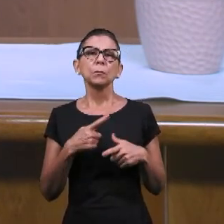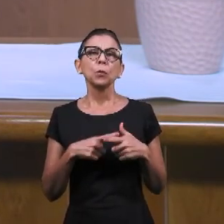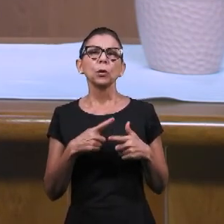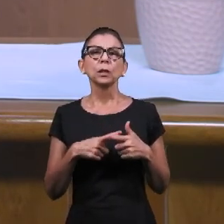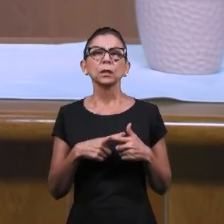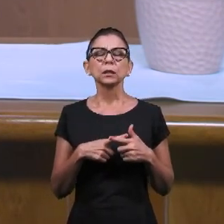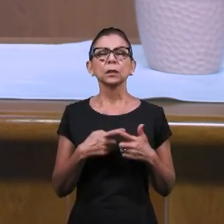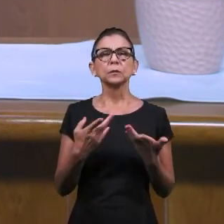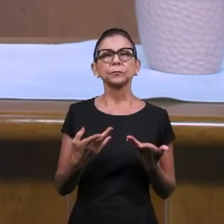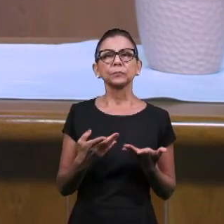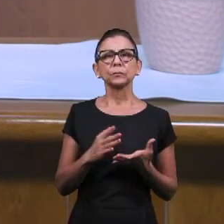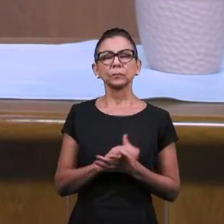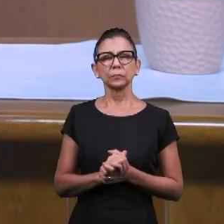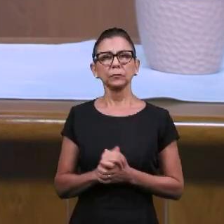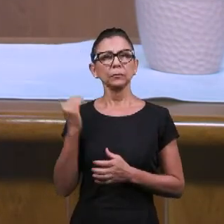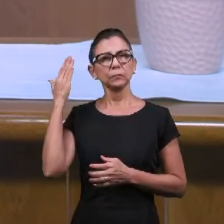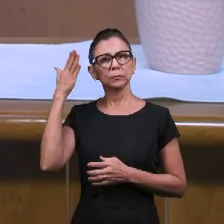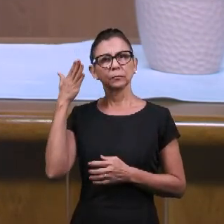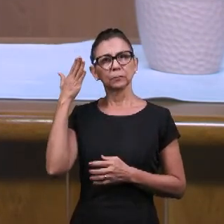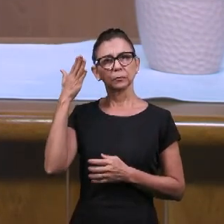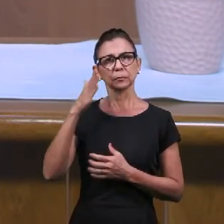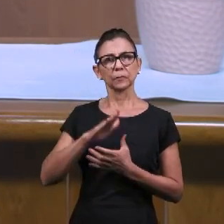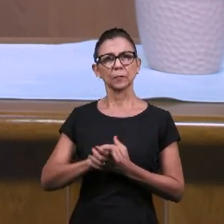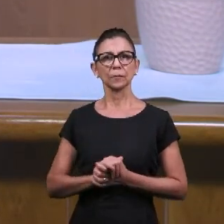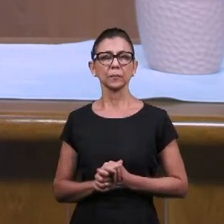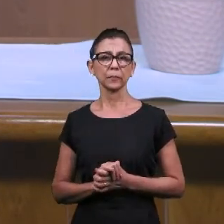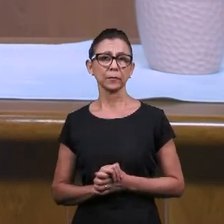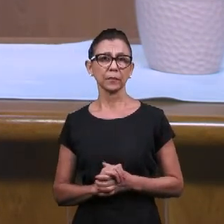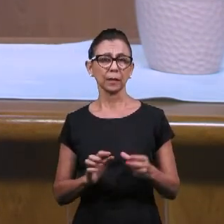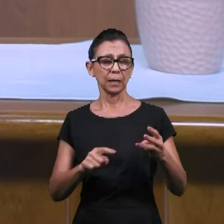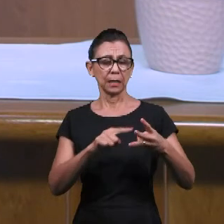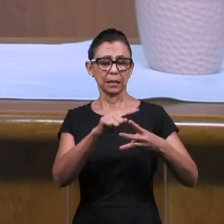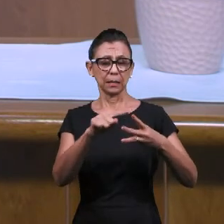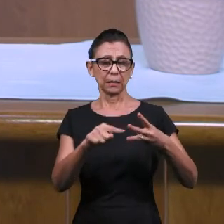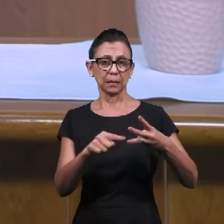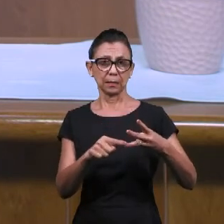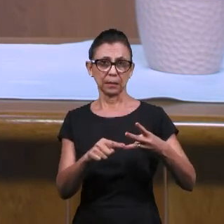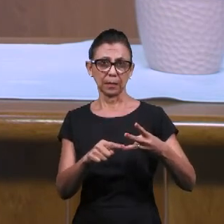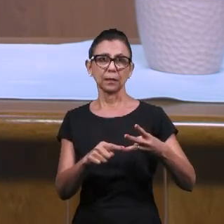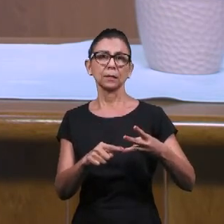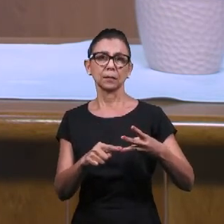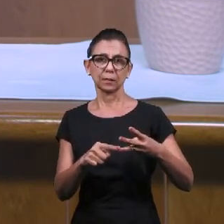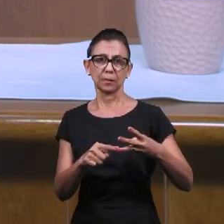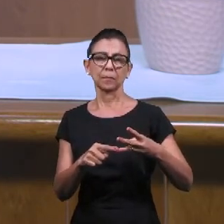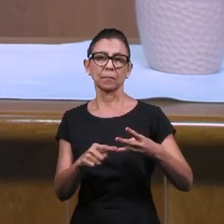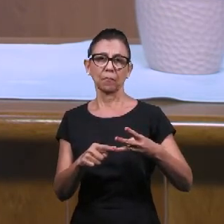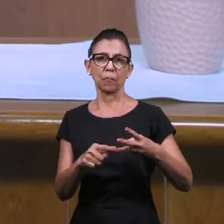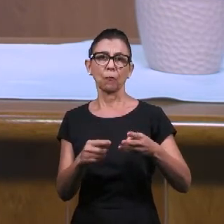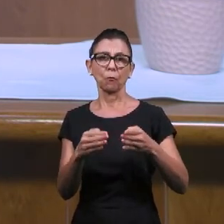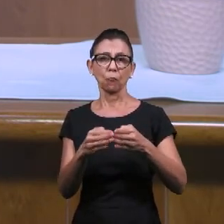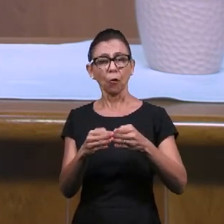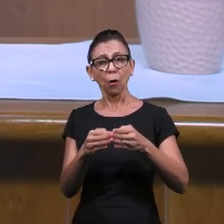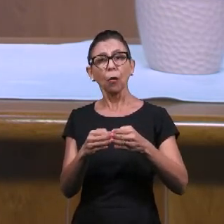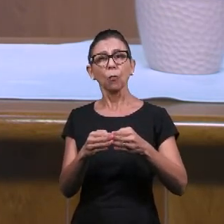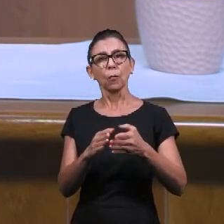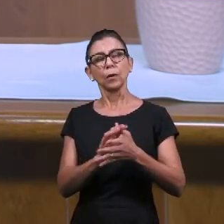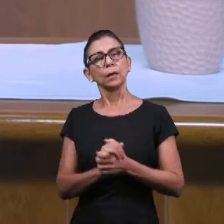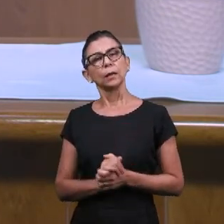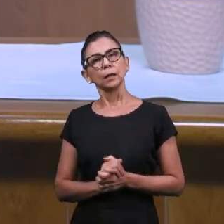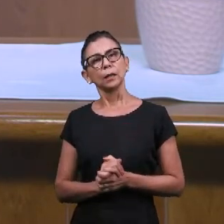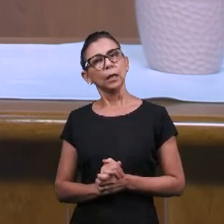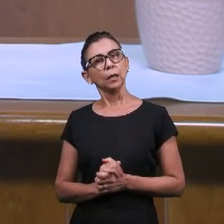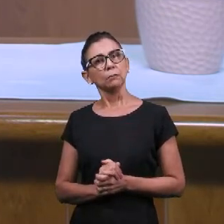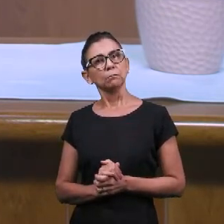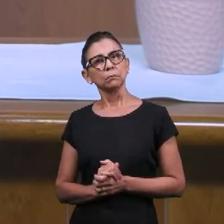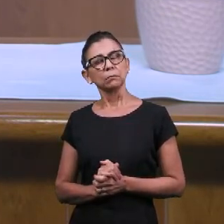Петру, ученикам моим и Петру, что я жду их. Это также относится к жизни